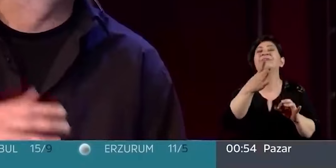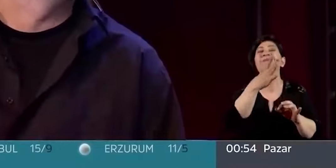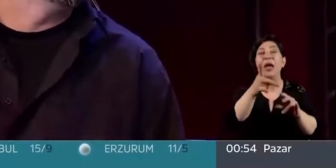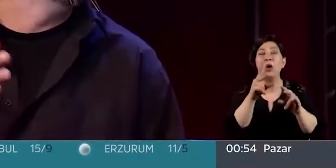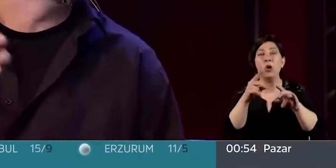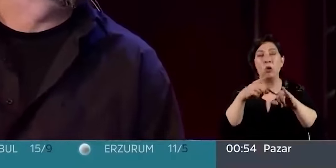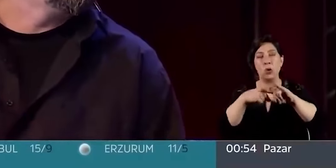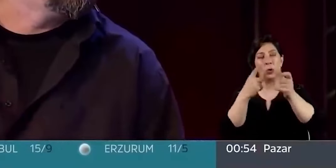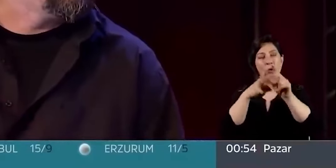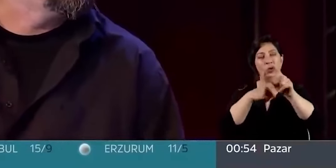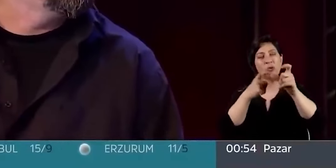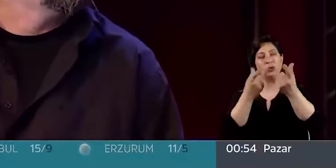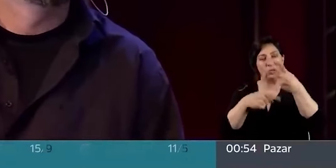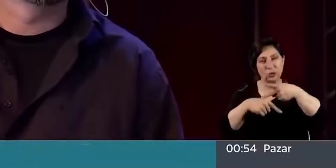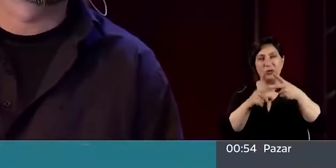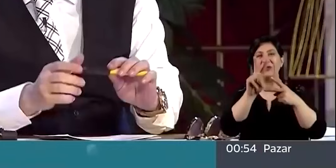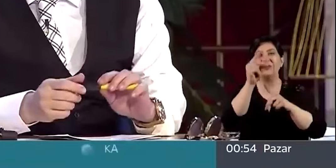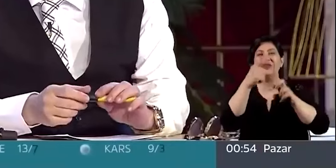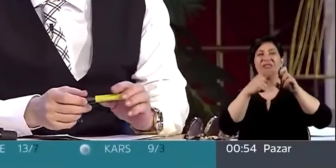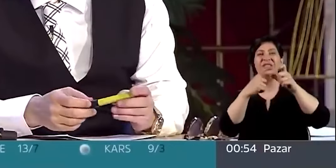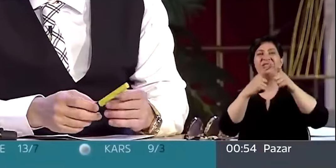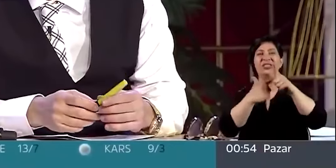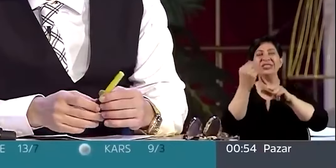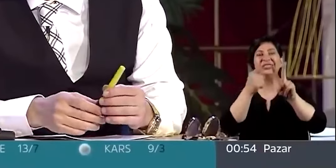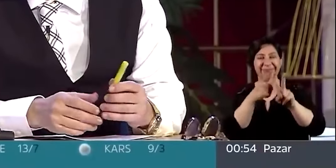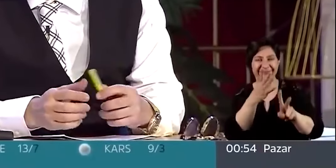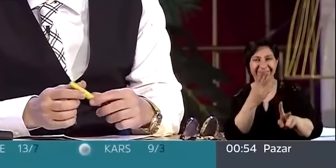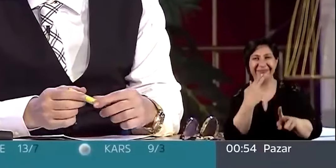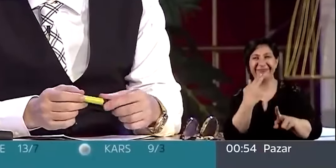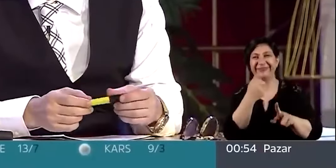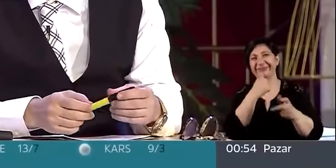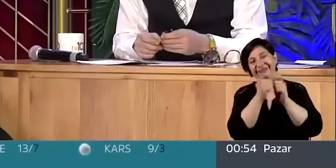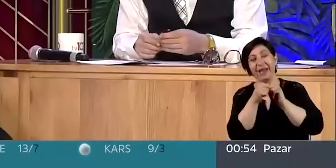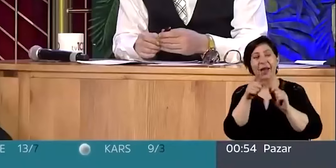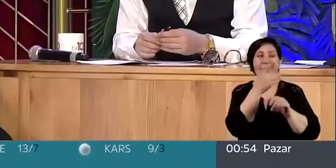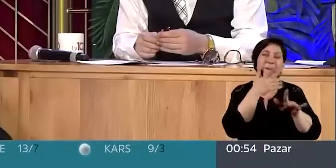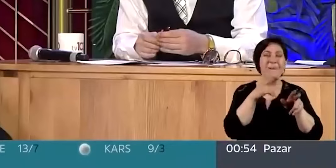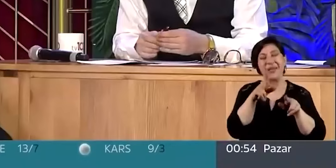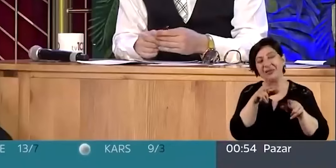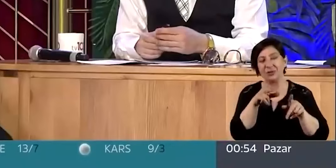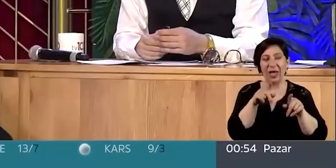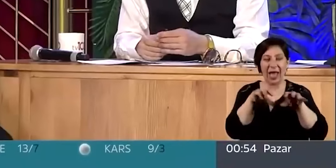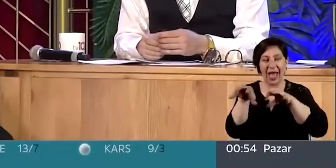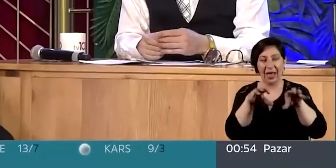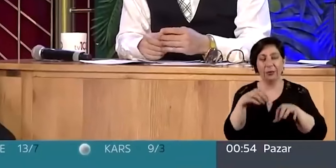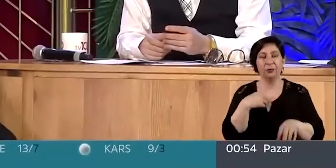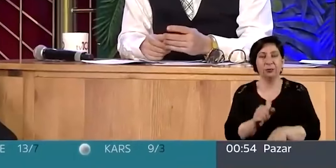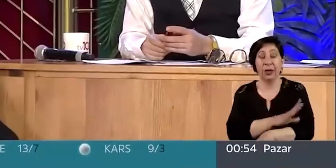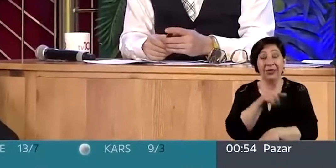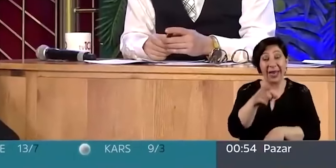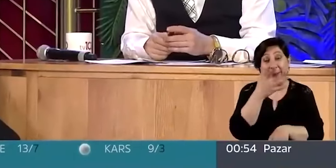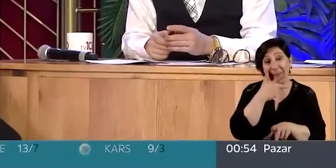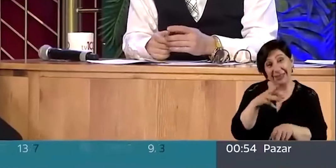beni. Azıcık bir gurur duyuyorum. Büyük hayranıyımdır yani. Evet, evet. Hepimiz, hepimiz onlar. Bazen yani seni andırdığımı söylerler, onunla da bir, ayrı bir gurur duyuyorum. Çok